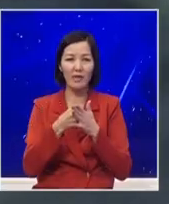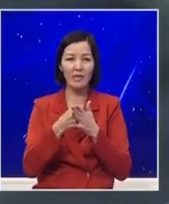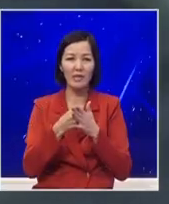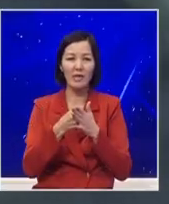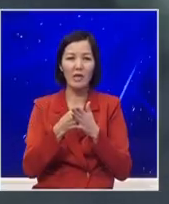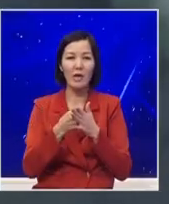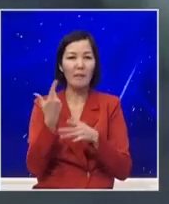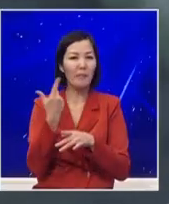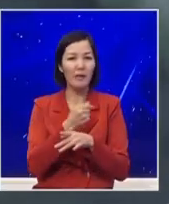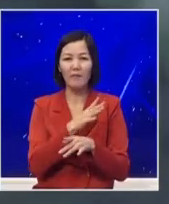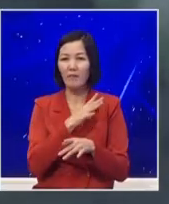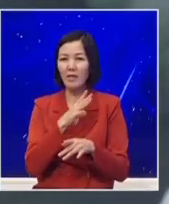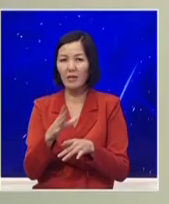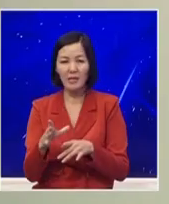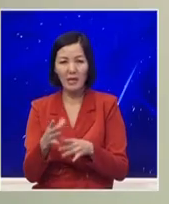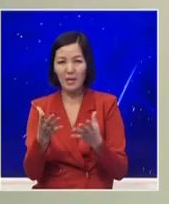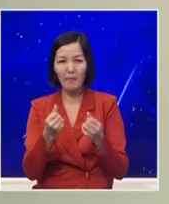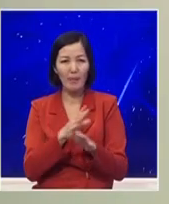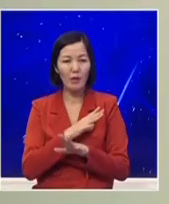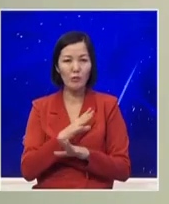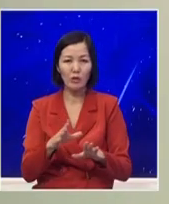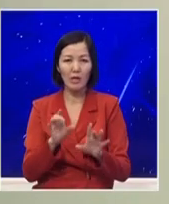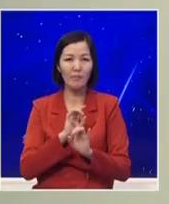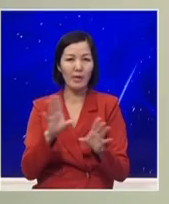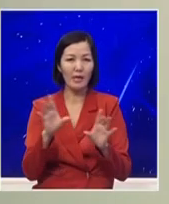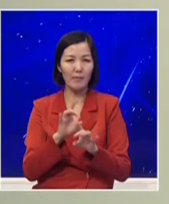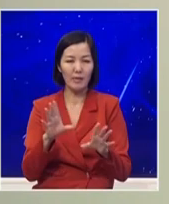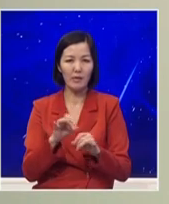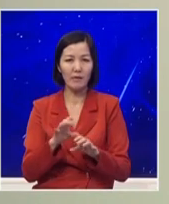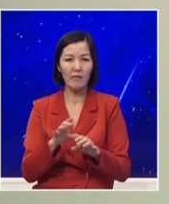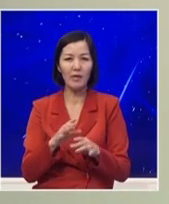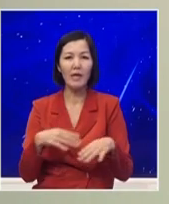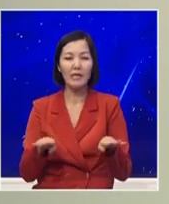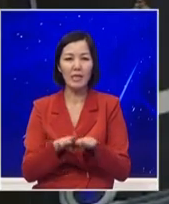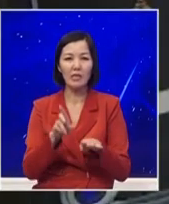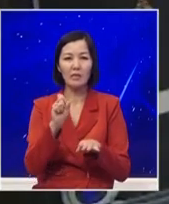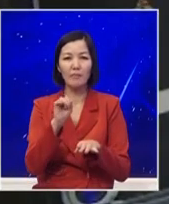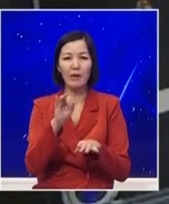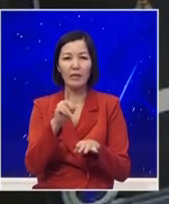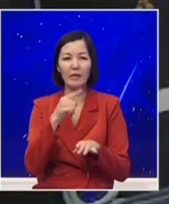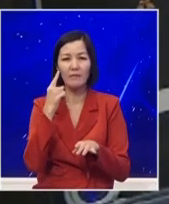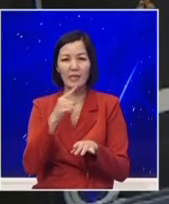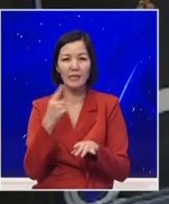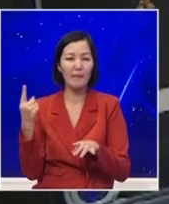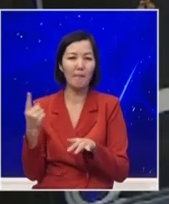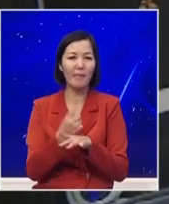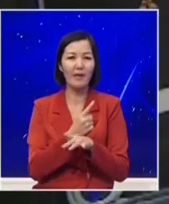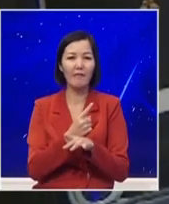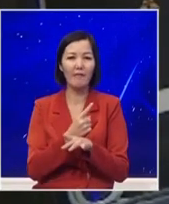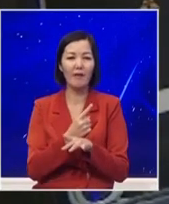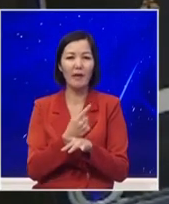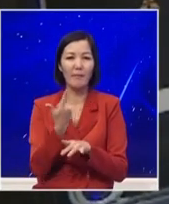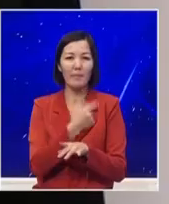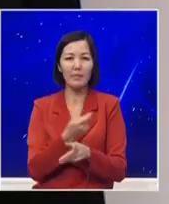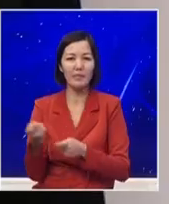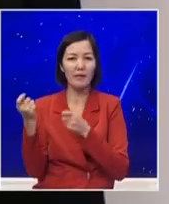давления. Никакой прививки он при этом не получал, прокомментировал он. Также Ержан Байтанаев добавил, что первая поставка